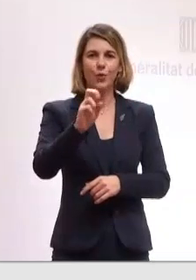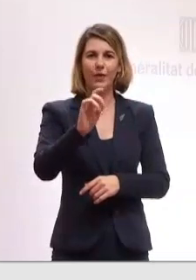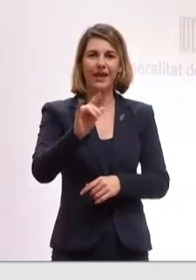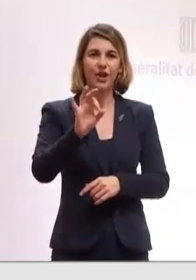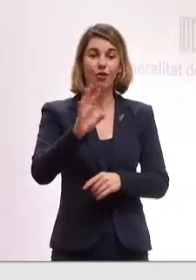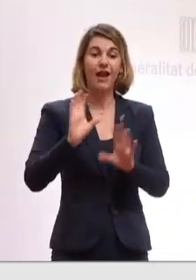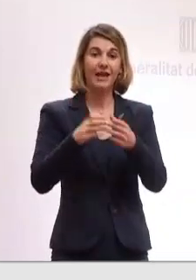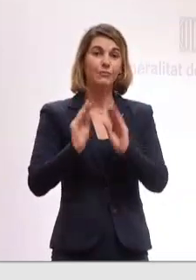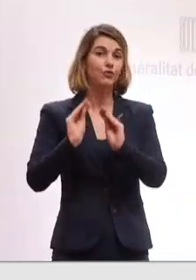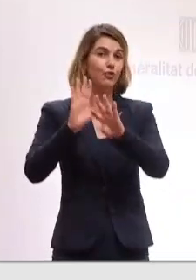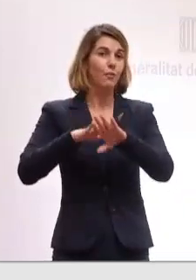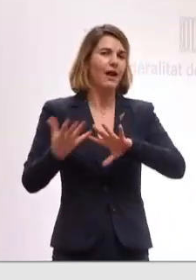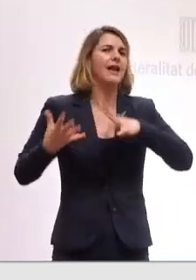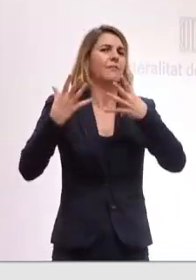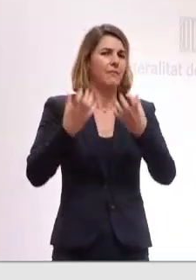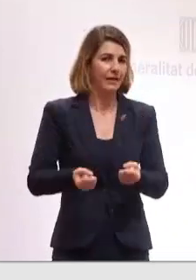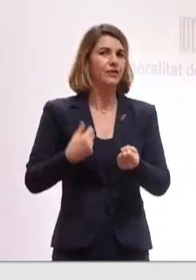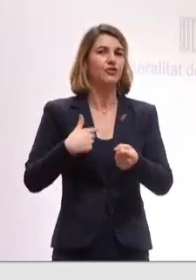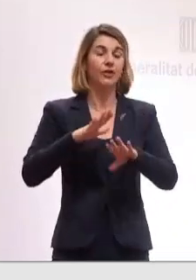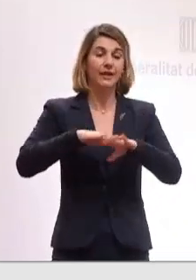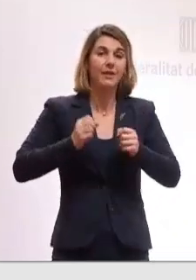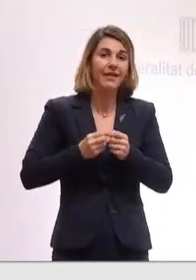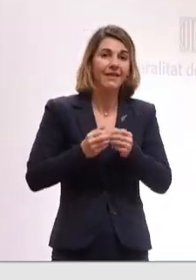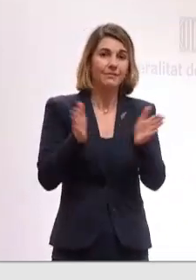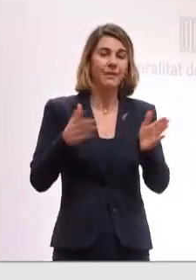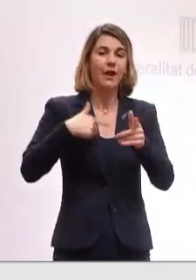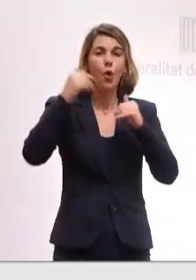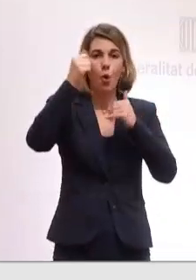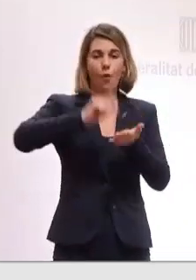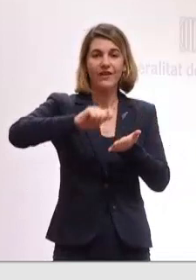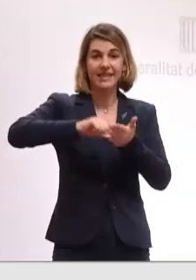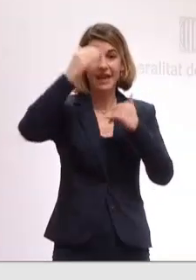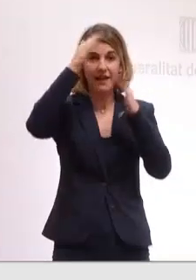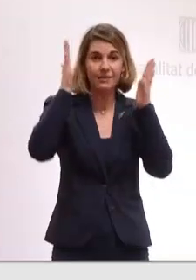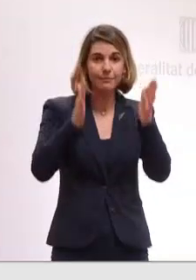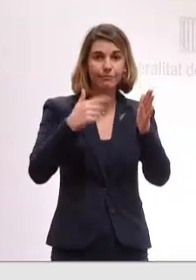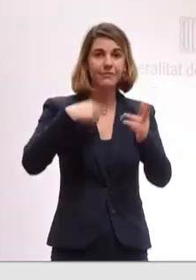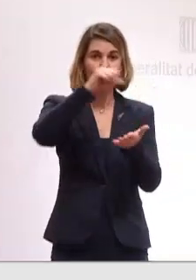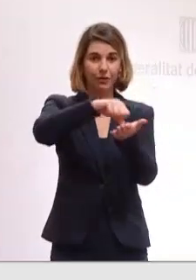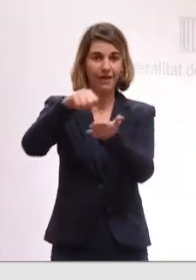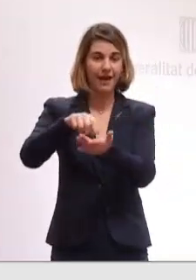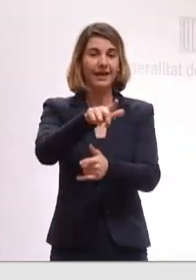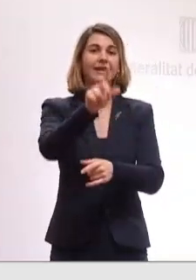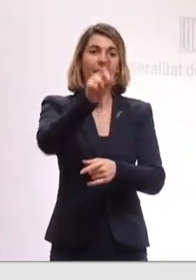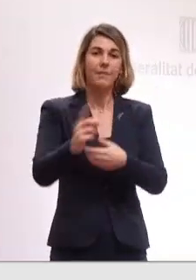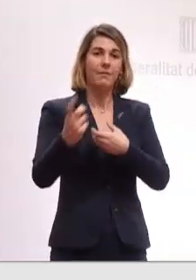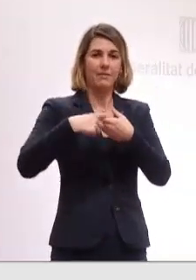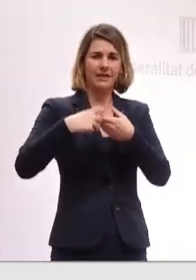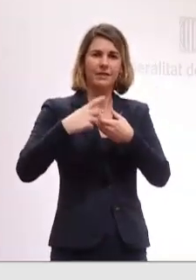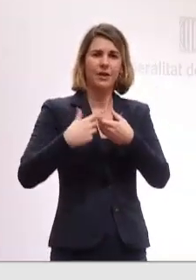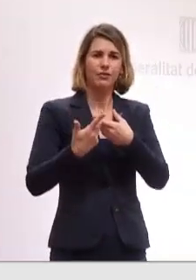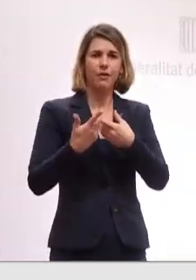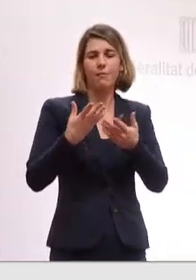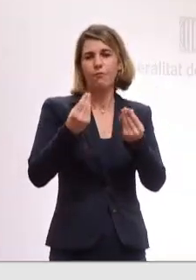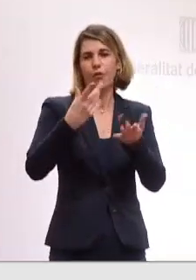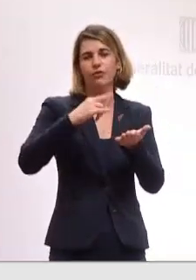nou model i en especial en el desplegament de l'Oficina d'Atenció Ciutadana, així com la seva participació en diferents plans